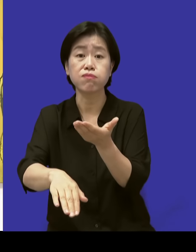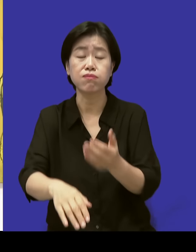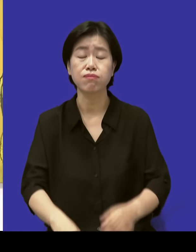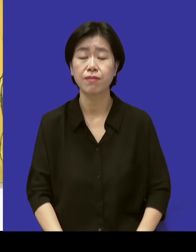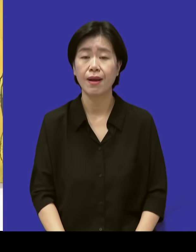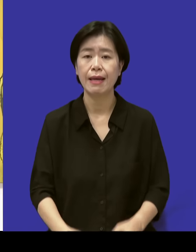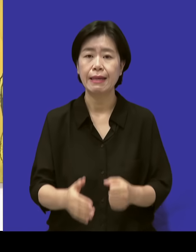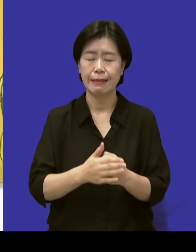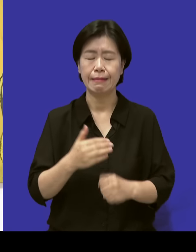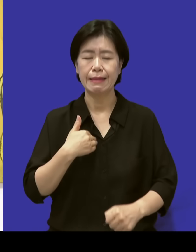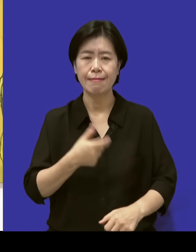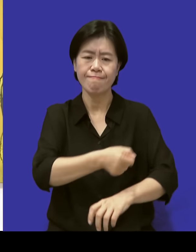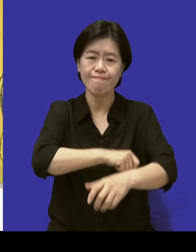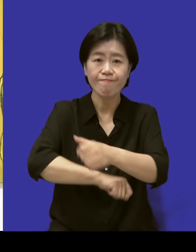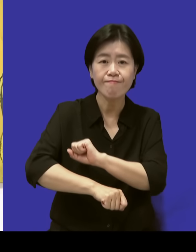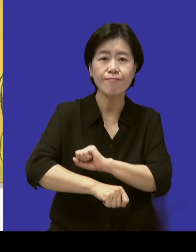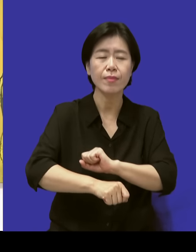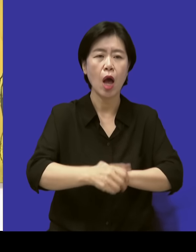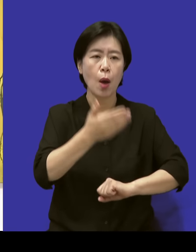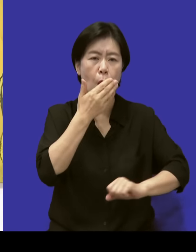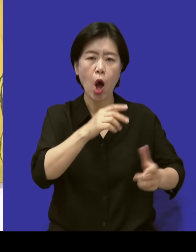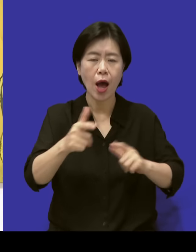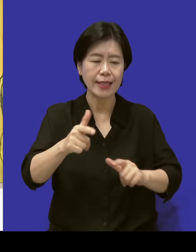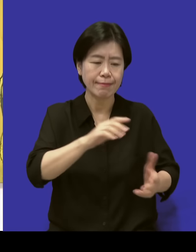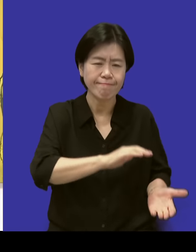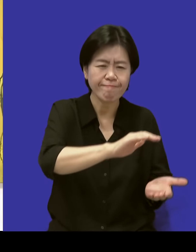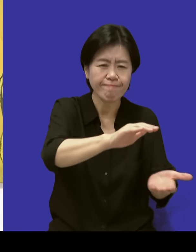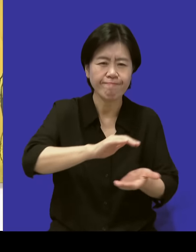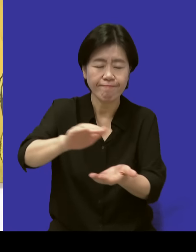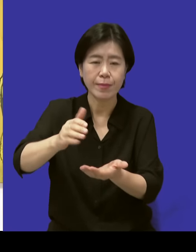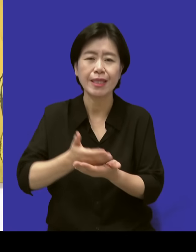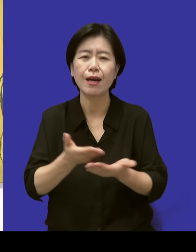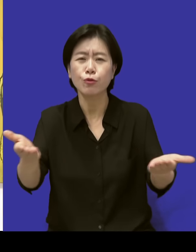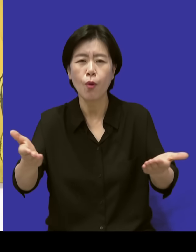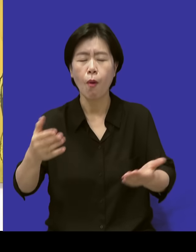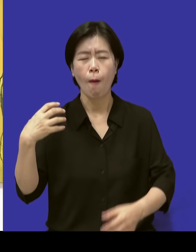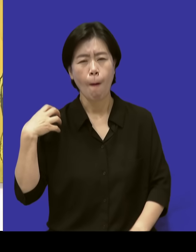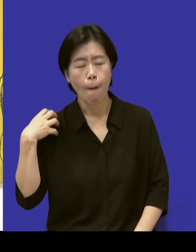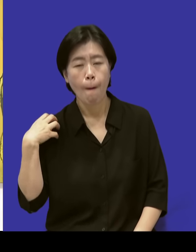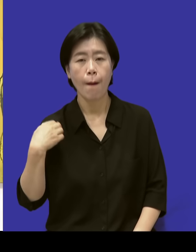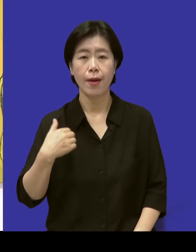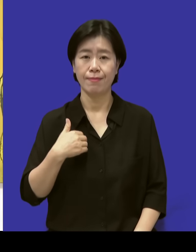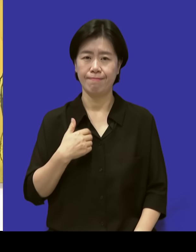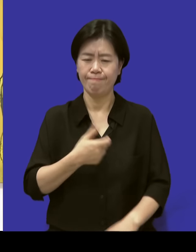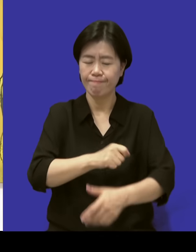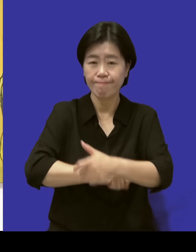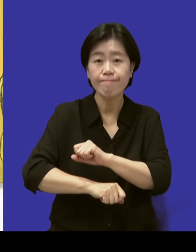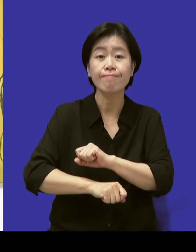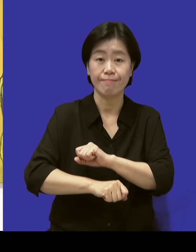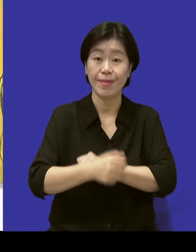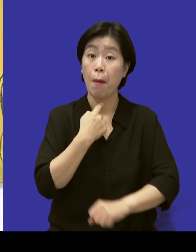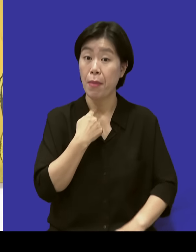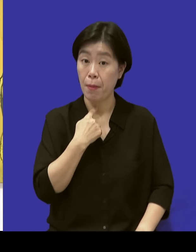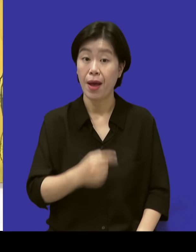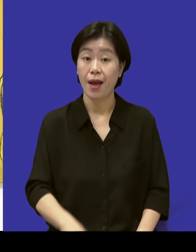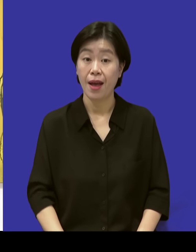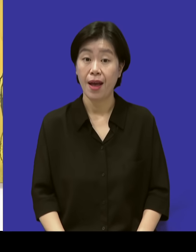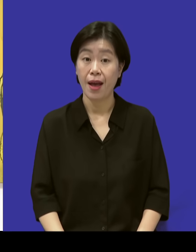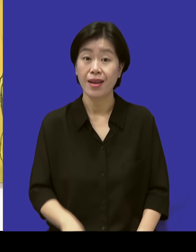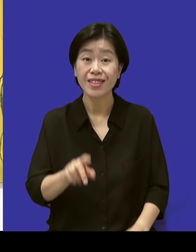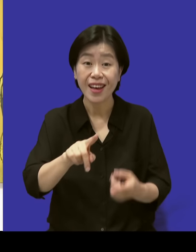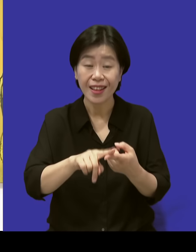같은 거 많이 날라주고 또 이제 좀 구준진을 같은 걸 좀 하려고 했었는데 예. 그런 부분들을 그